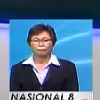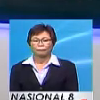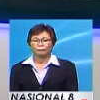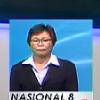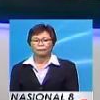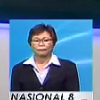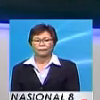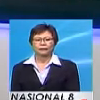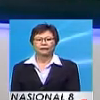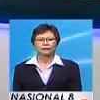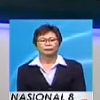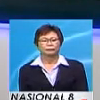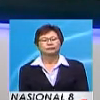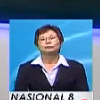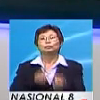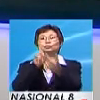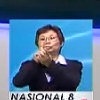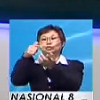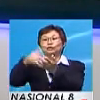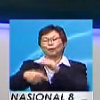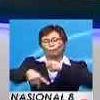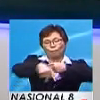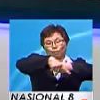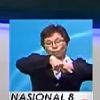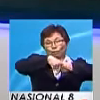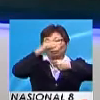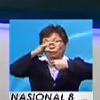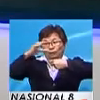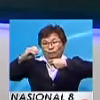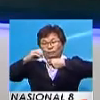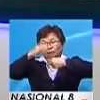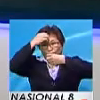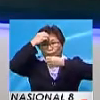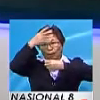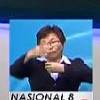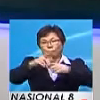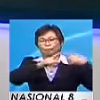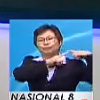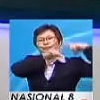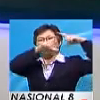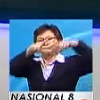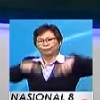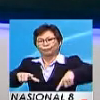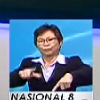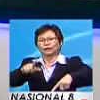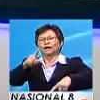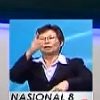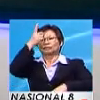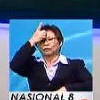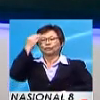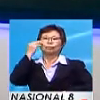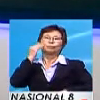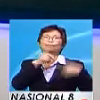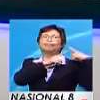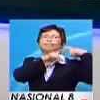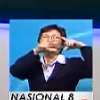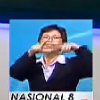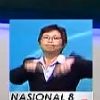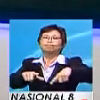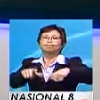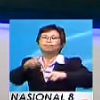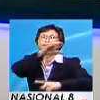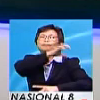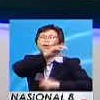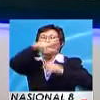andaama bertemu kembali Proton holdings berhad mengumumkan perletakan jawatan Tun Dr mahathir Mohamad sebagai